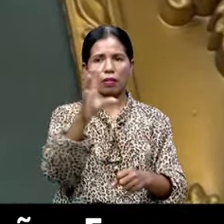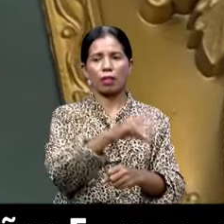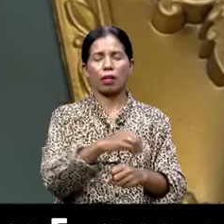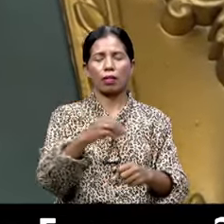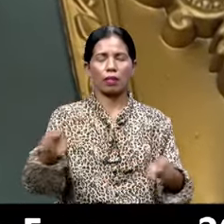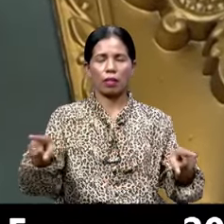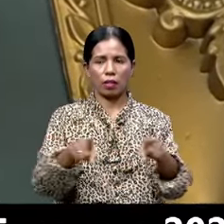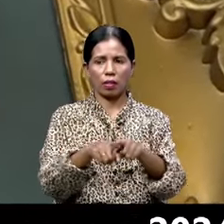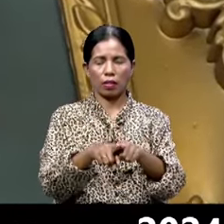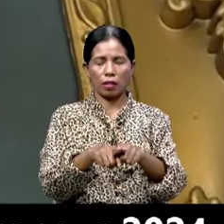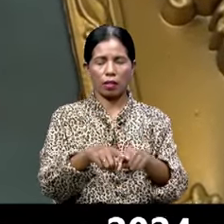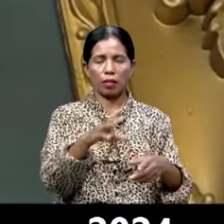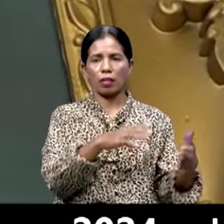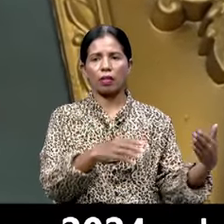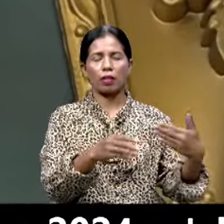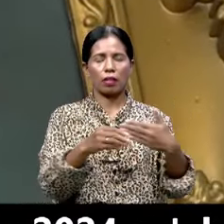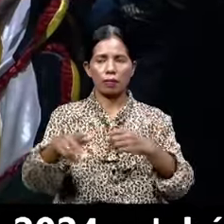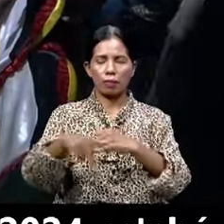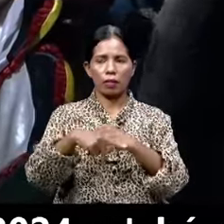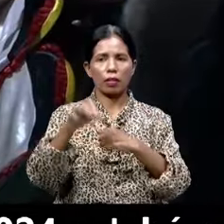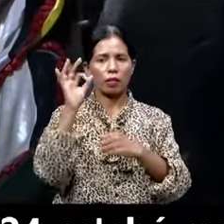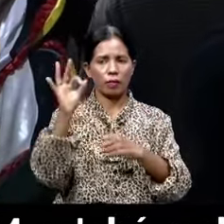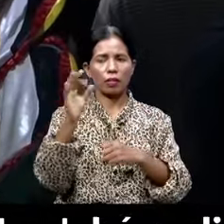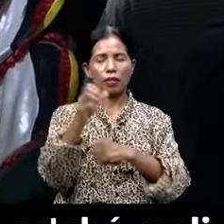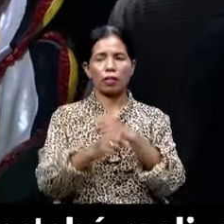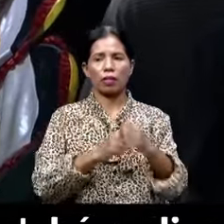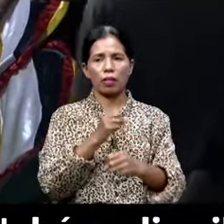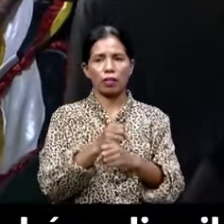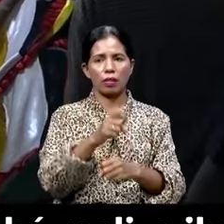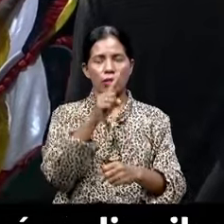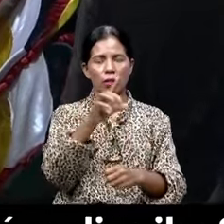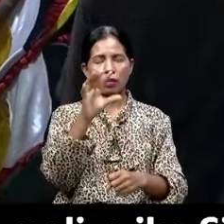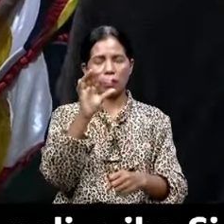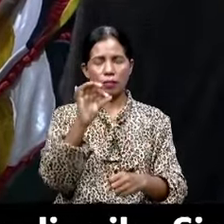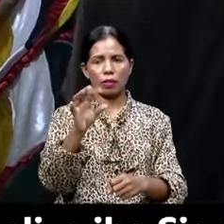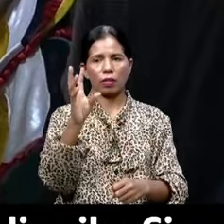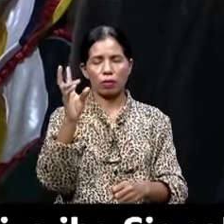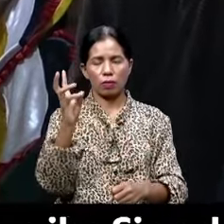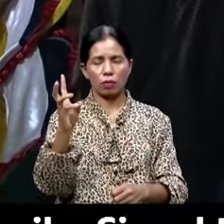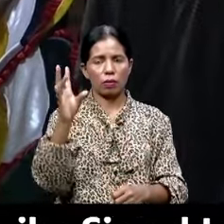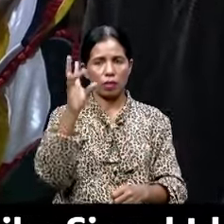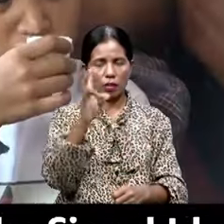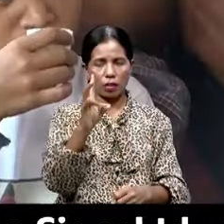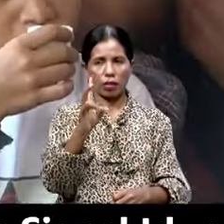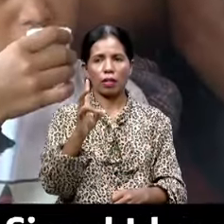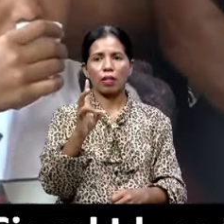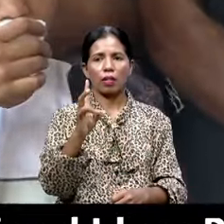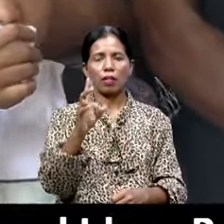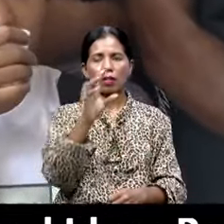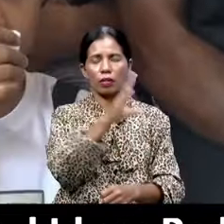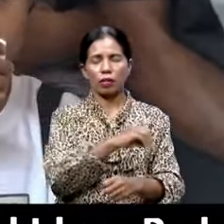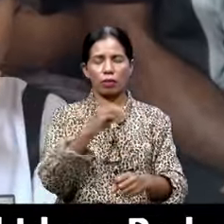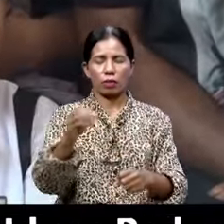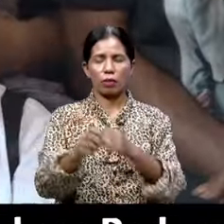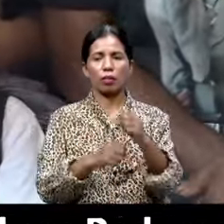asumi kargu no dar delegado Partido Fretelin ia tinan riun ida tu siahitu no lores sinento riun ida atu siahitu